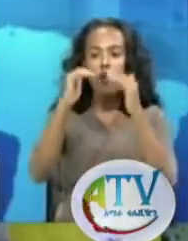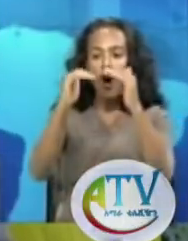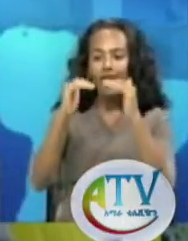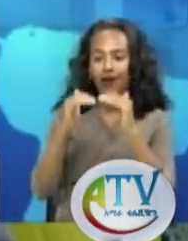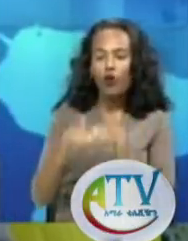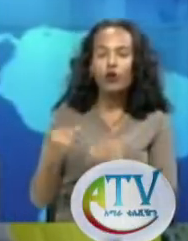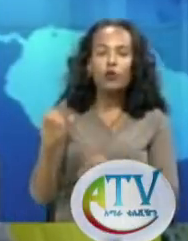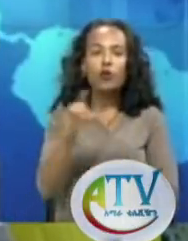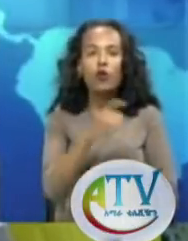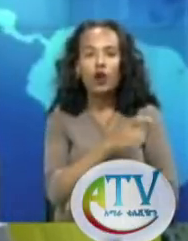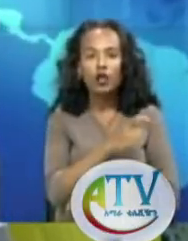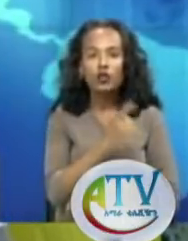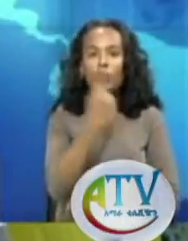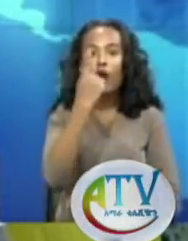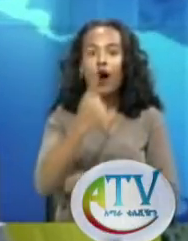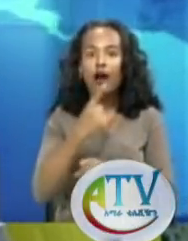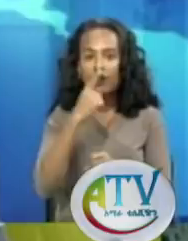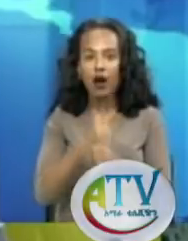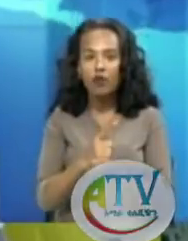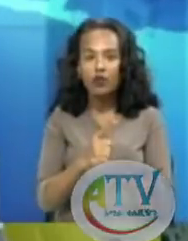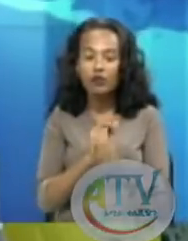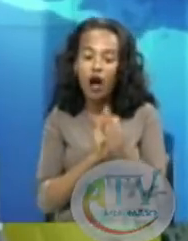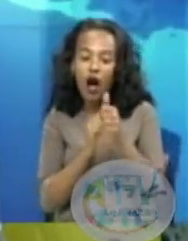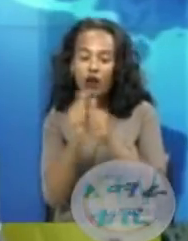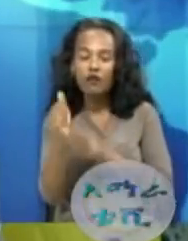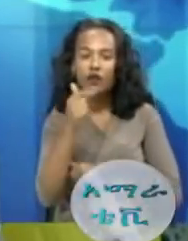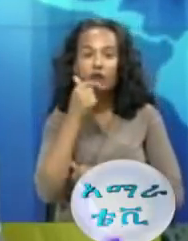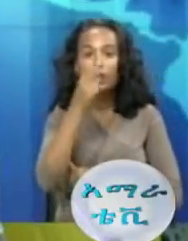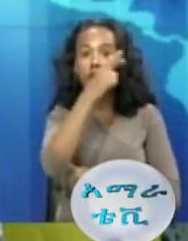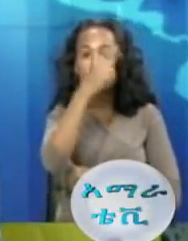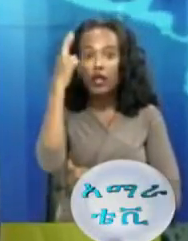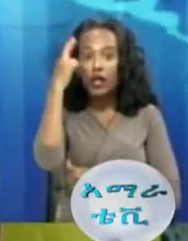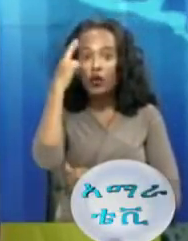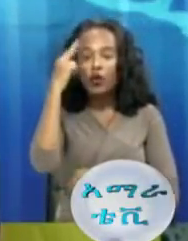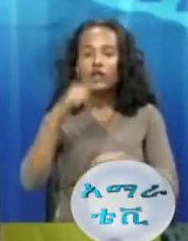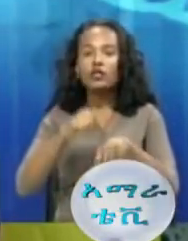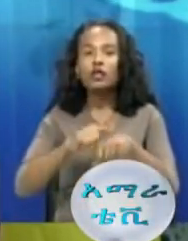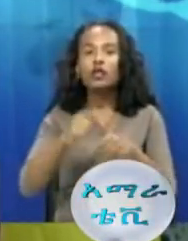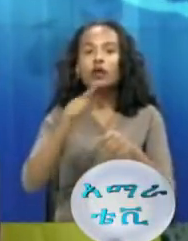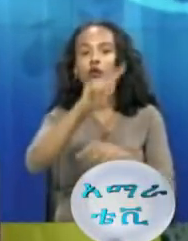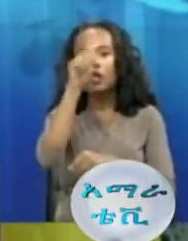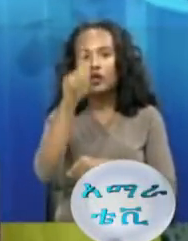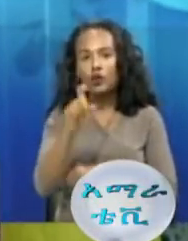በመሆናቸው ከአንድ አመት አለፍ የሚል ምክንያታዊ ጊዜን የሚጠይቁ ናቸው።